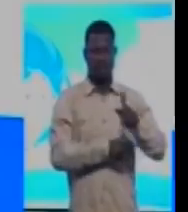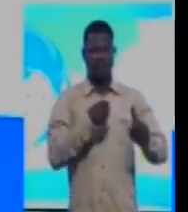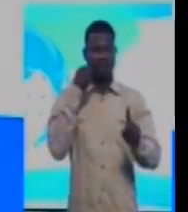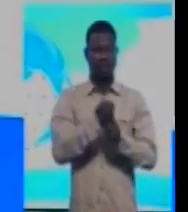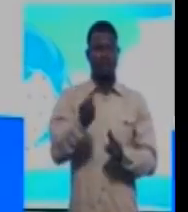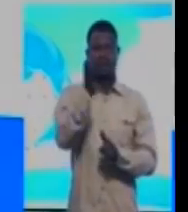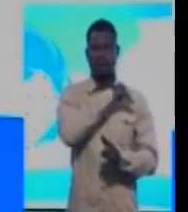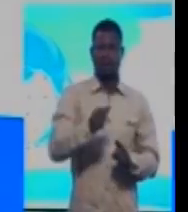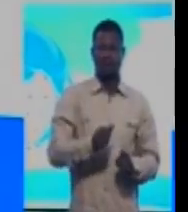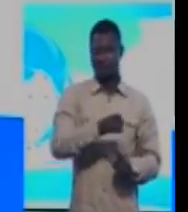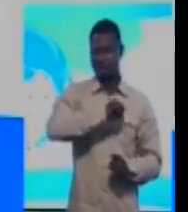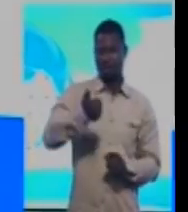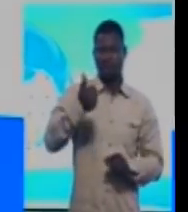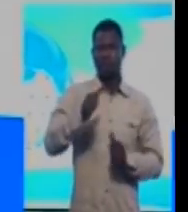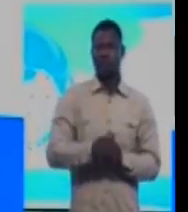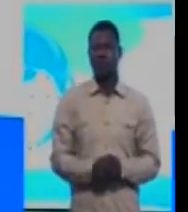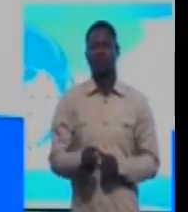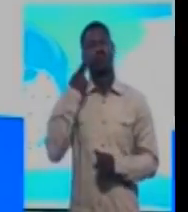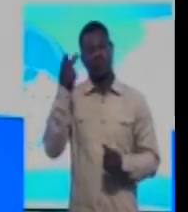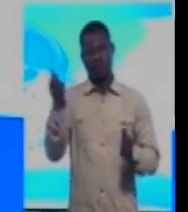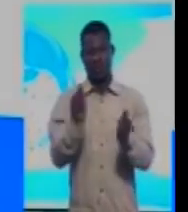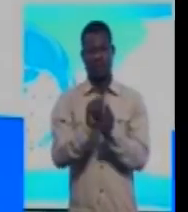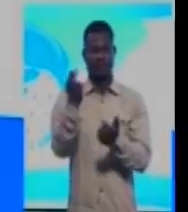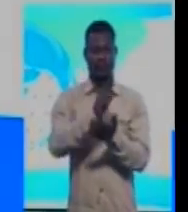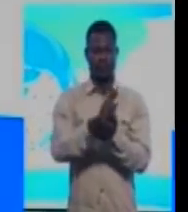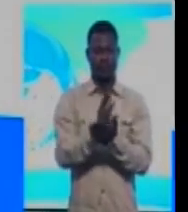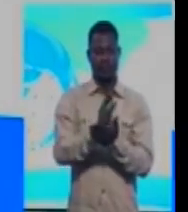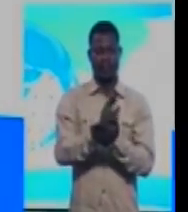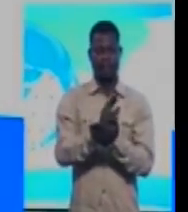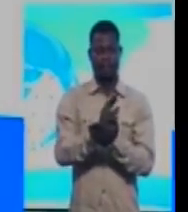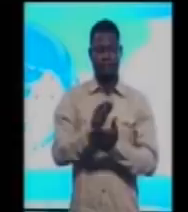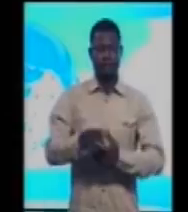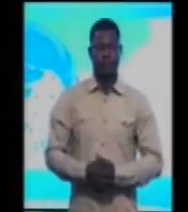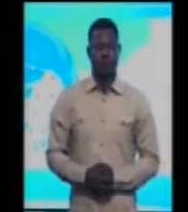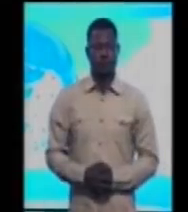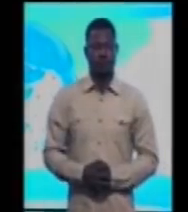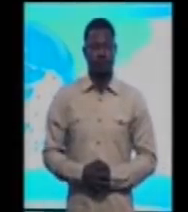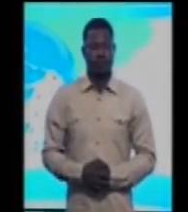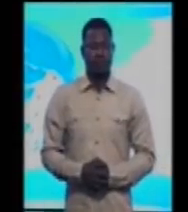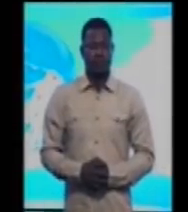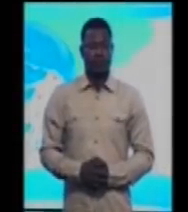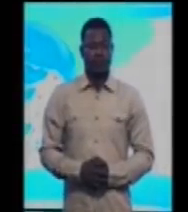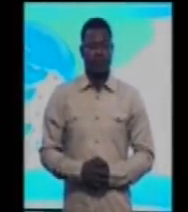celle repoussée de Futuri. La lecture croisée avec Belema Nestor Toi.